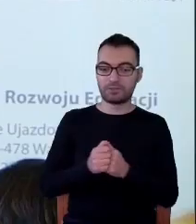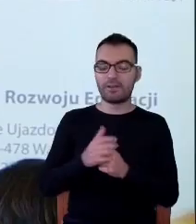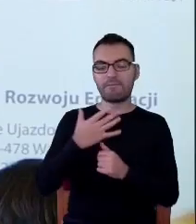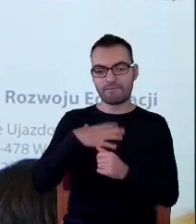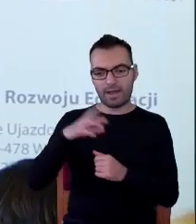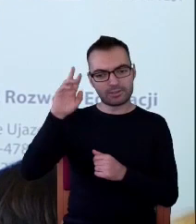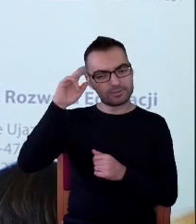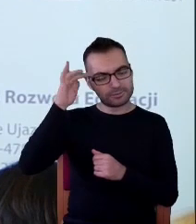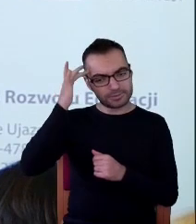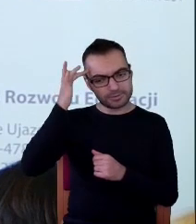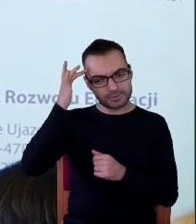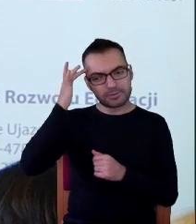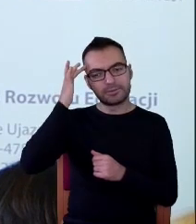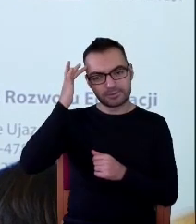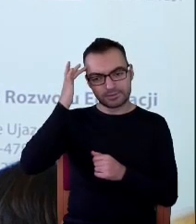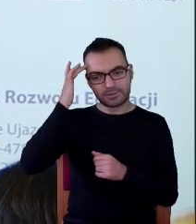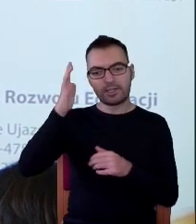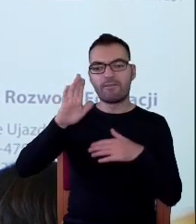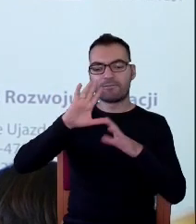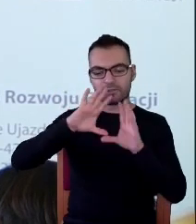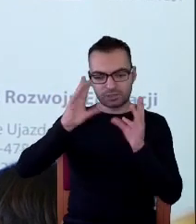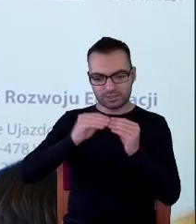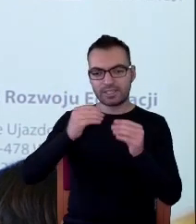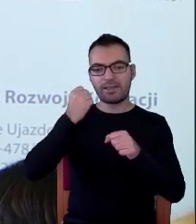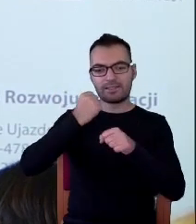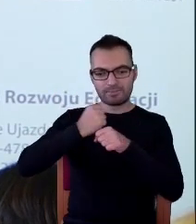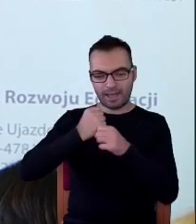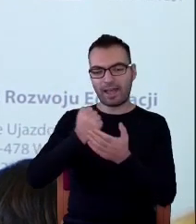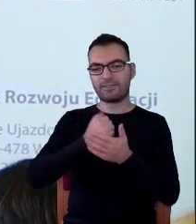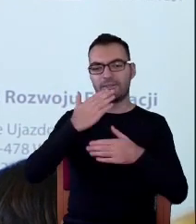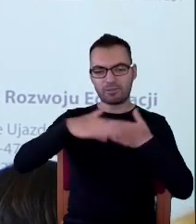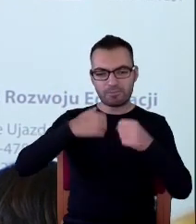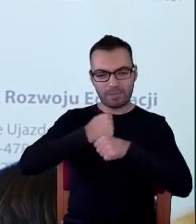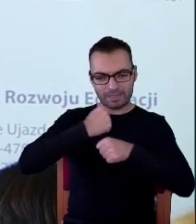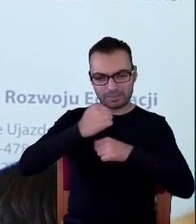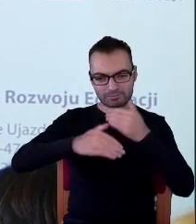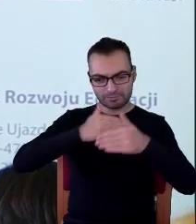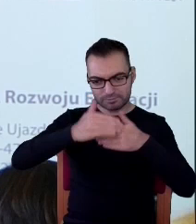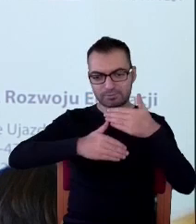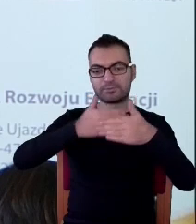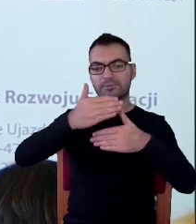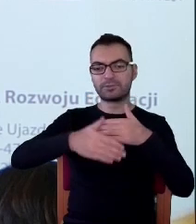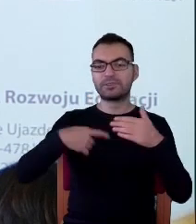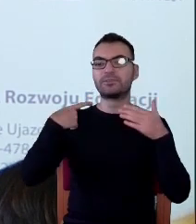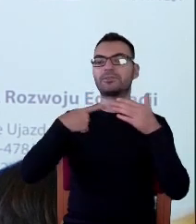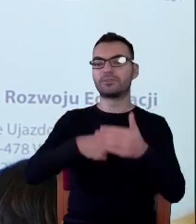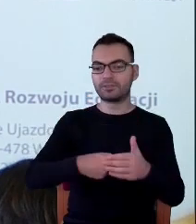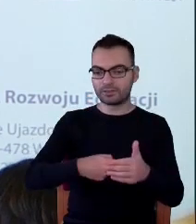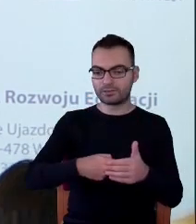tą perspektywę, że w konsekwencji tych wszystkich oddziaływań, które będziemy prowadzić,